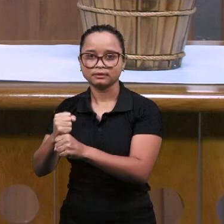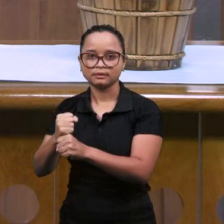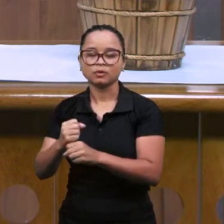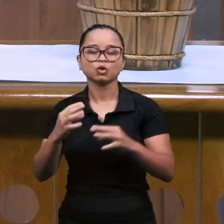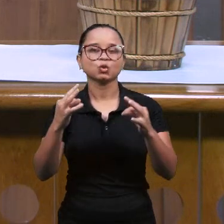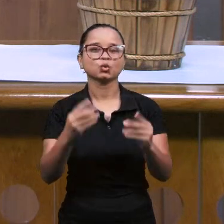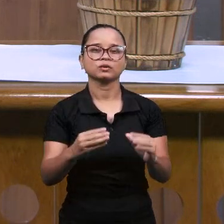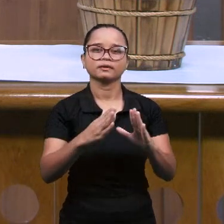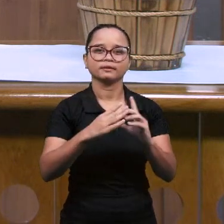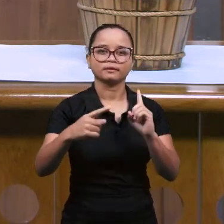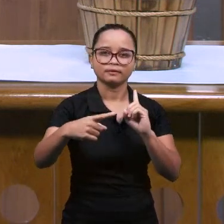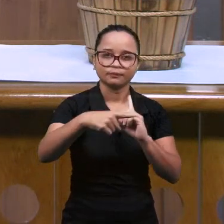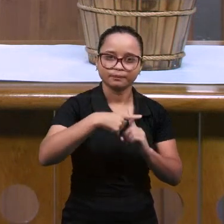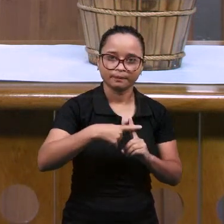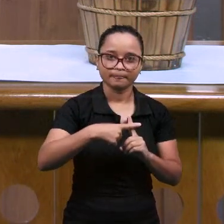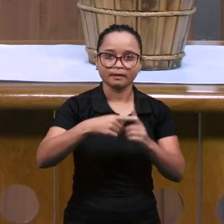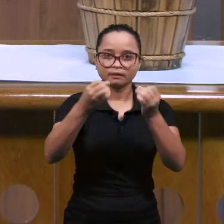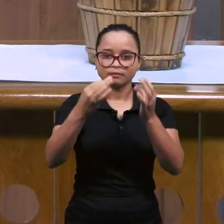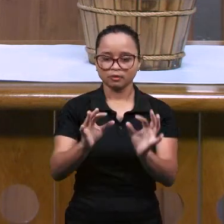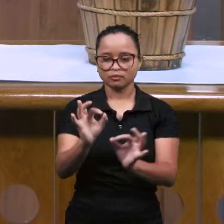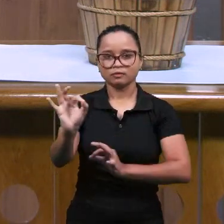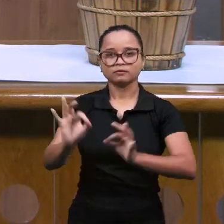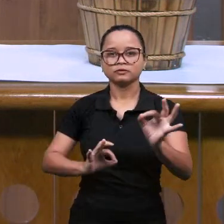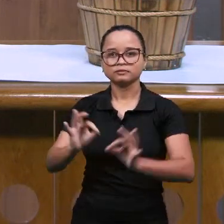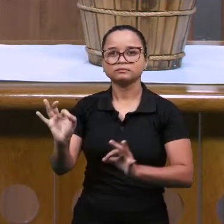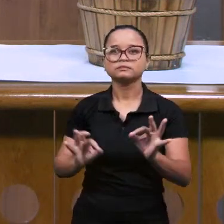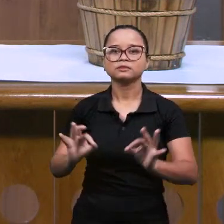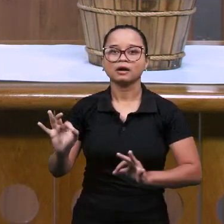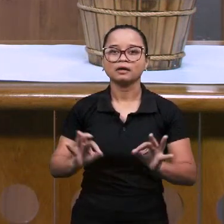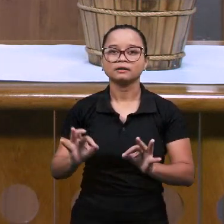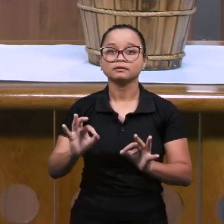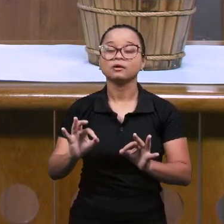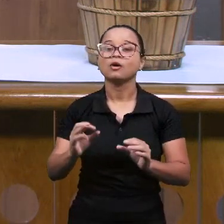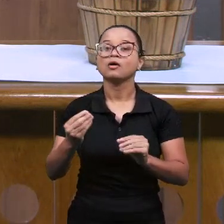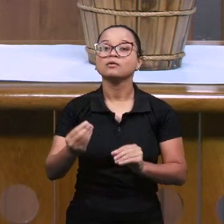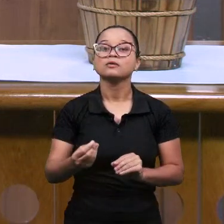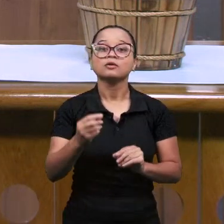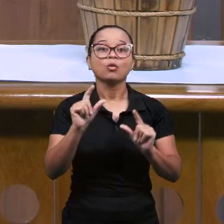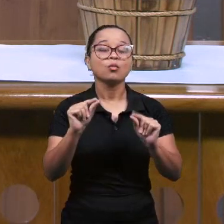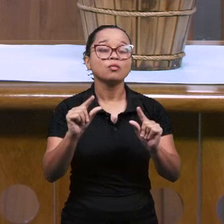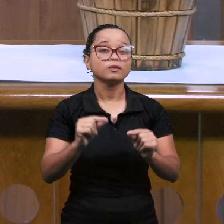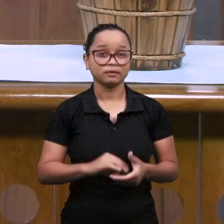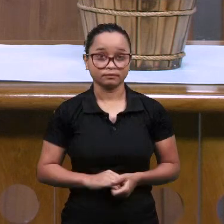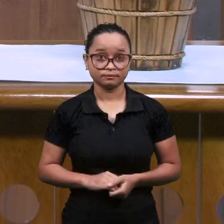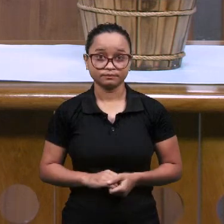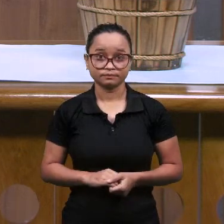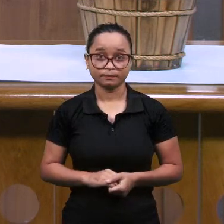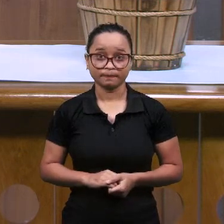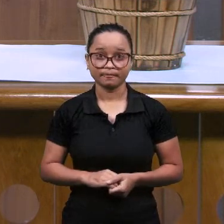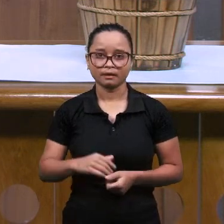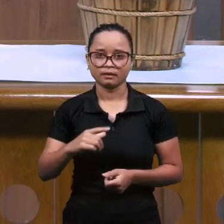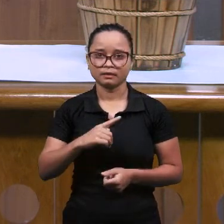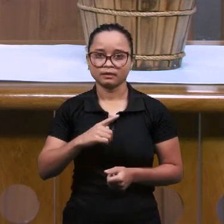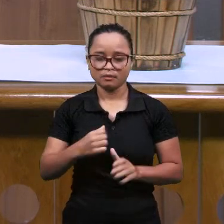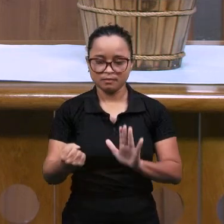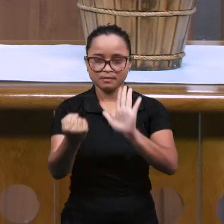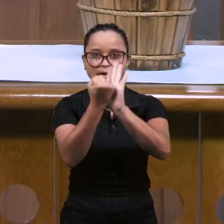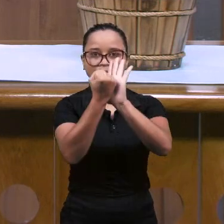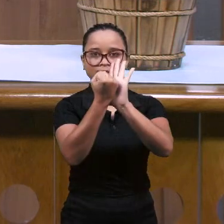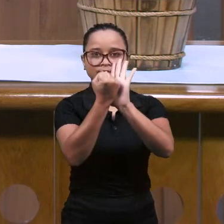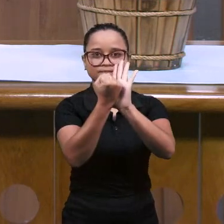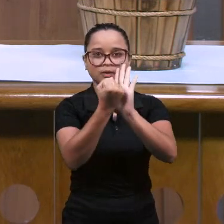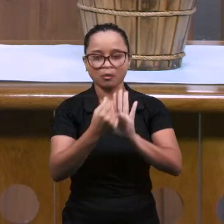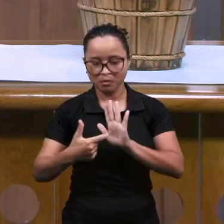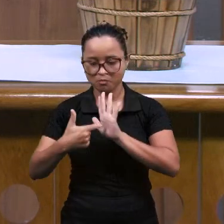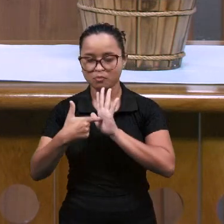églises. Cela parle d'une préparation, simplement une marque, simplement une